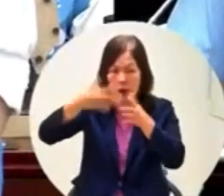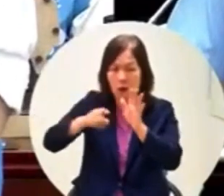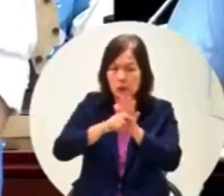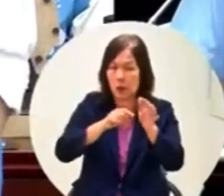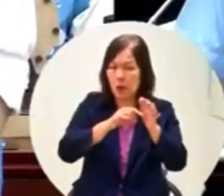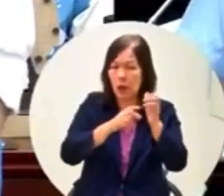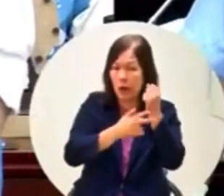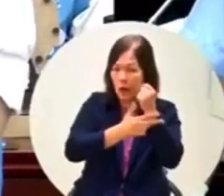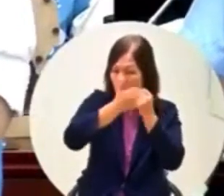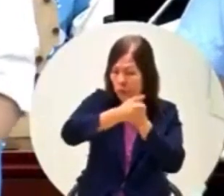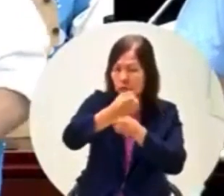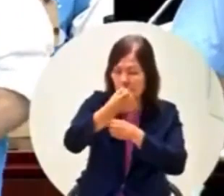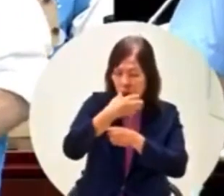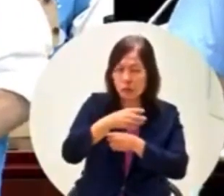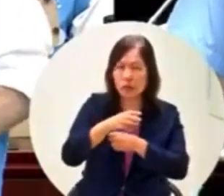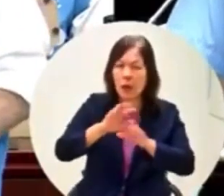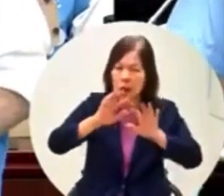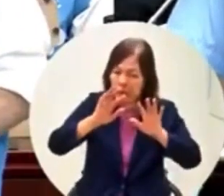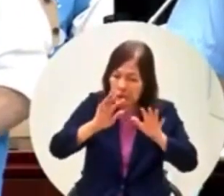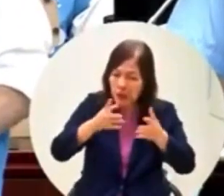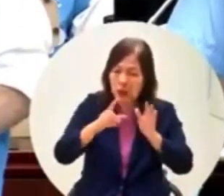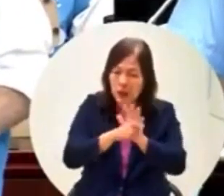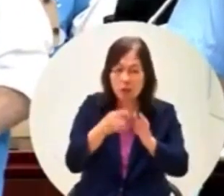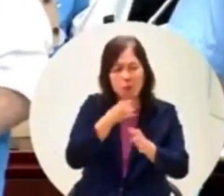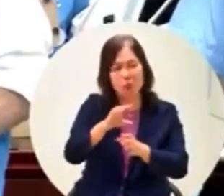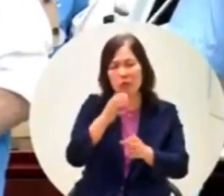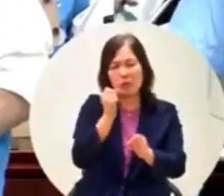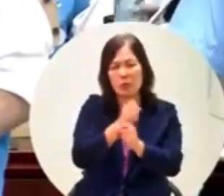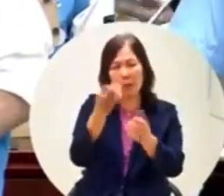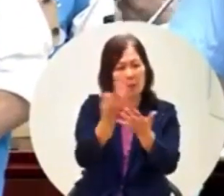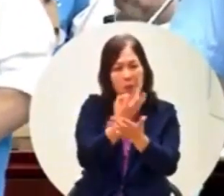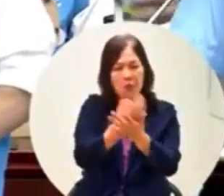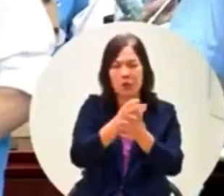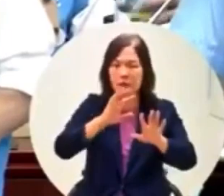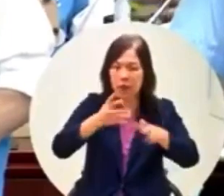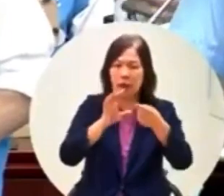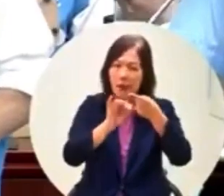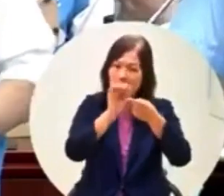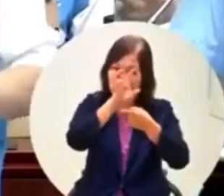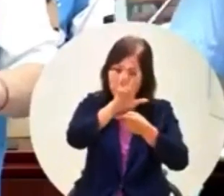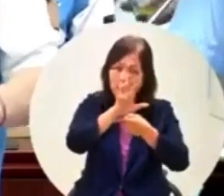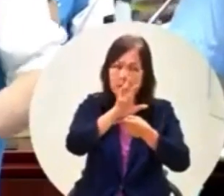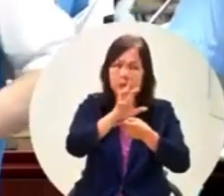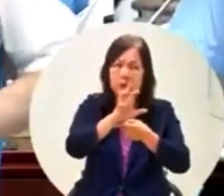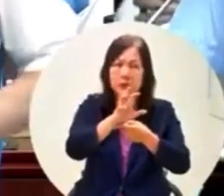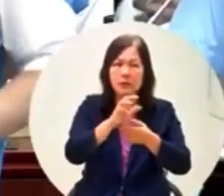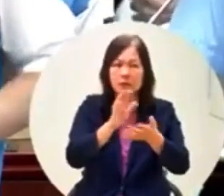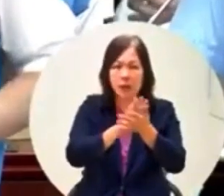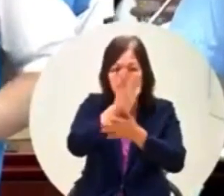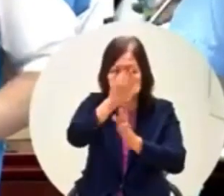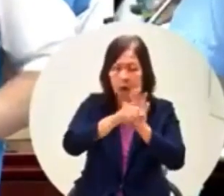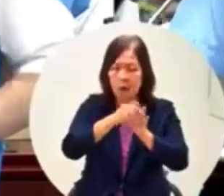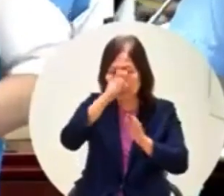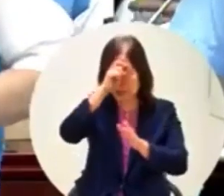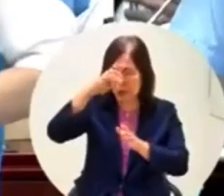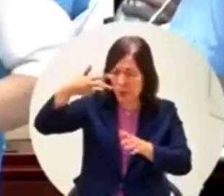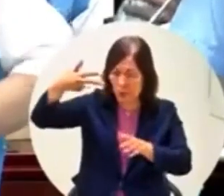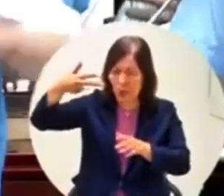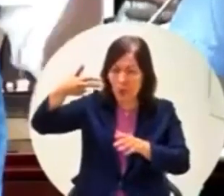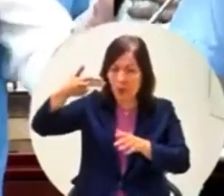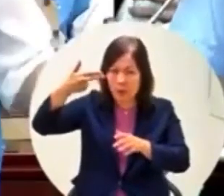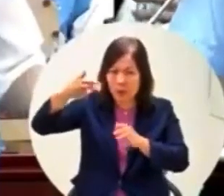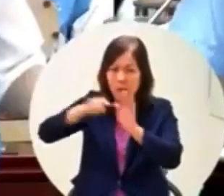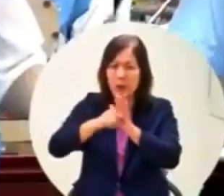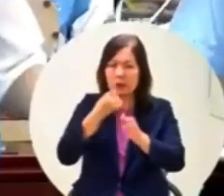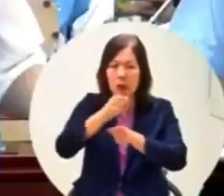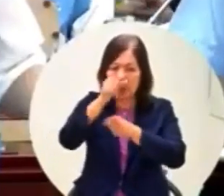长都在反映，大概我们妥善率不够，只有80%，我们希望未来监视器全部在5年之内全